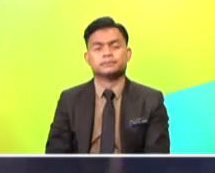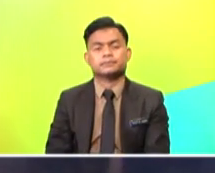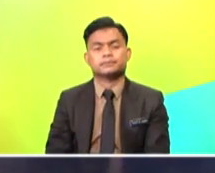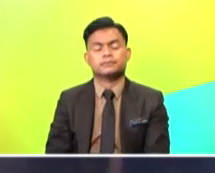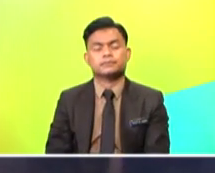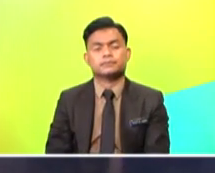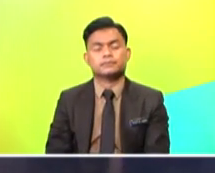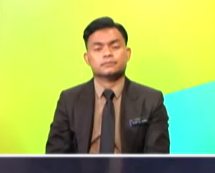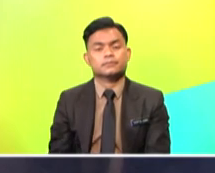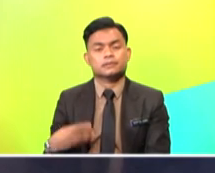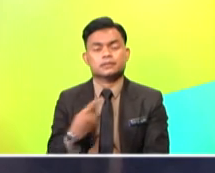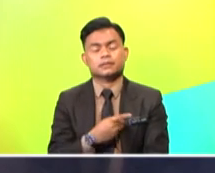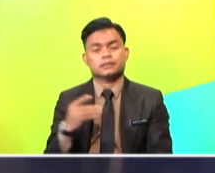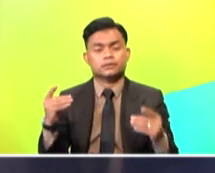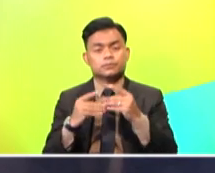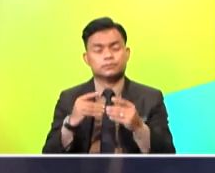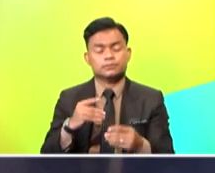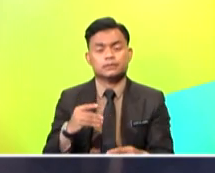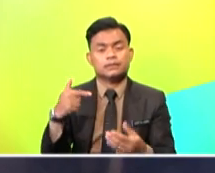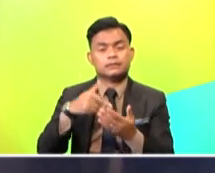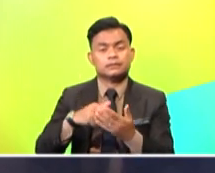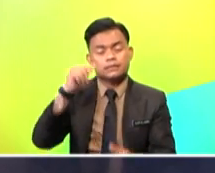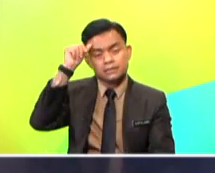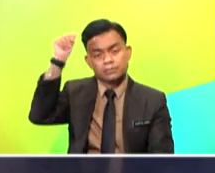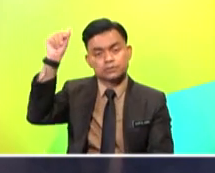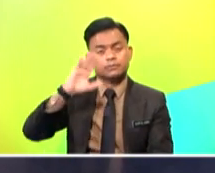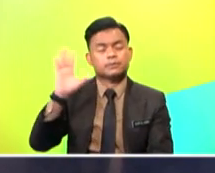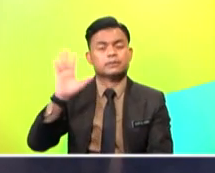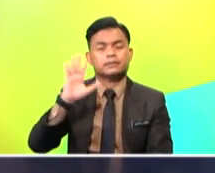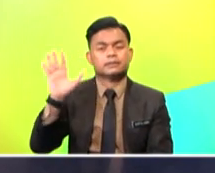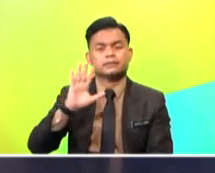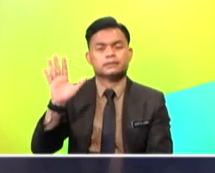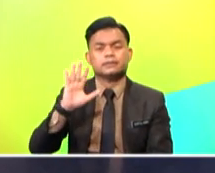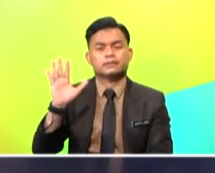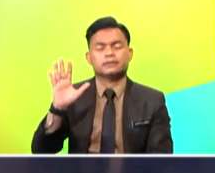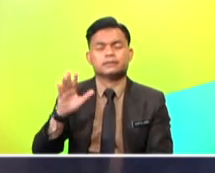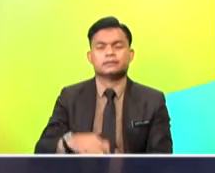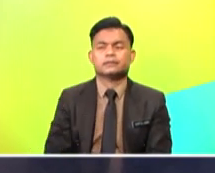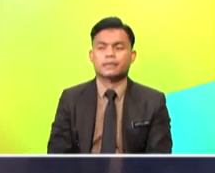lagi dengan itu. Assalamualaikum. Bye-bye.